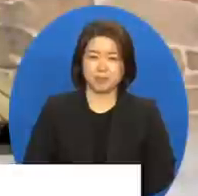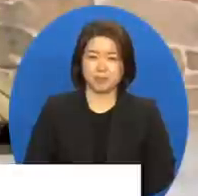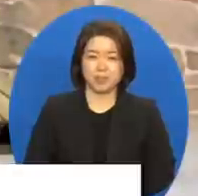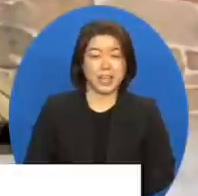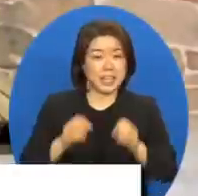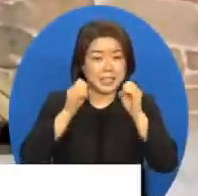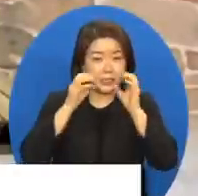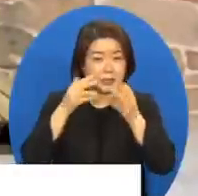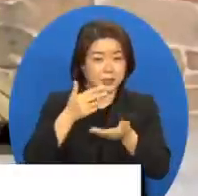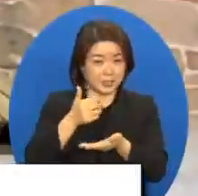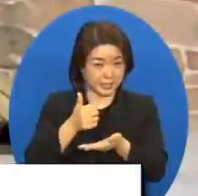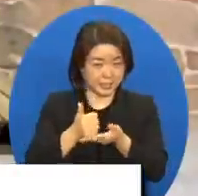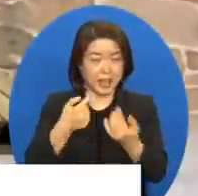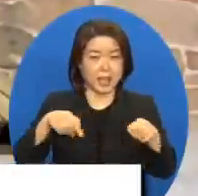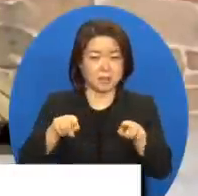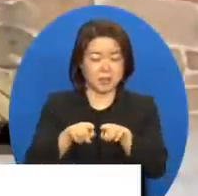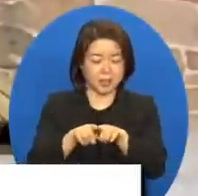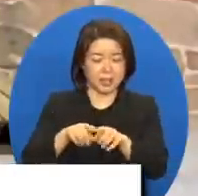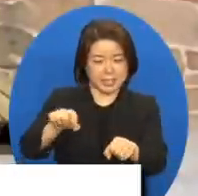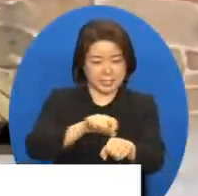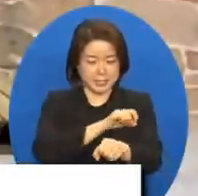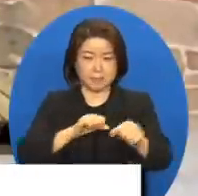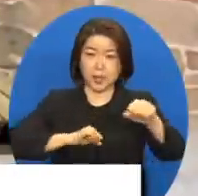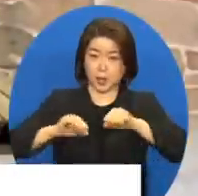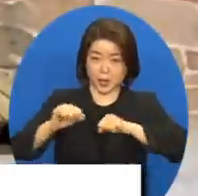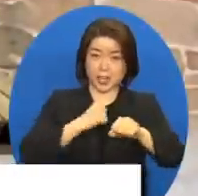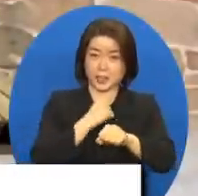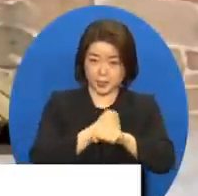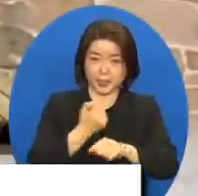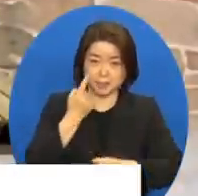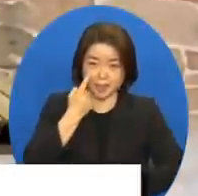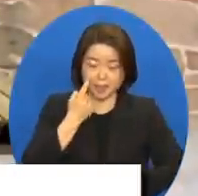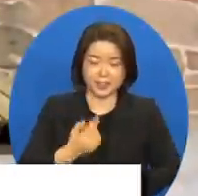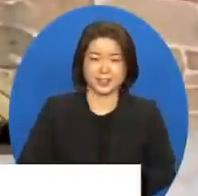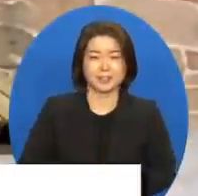전사님과 함께 아주 특별한 활동을 해볼 거예요.